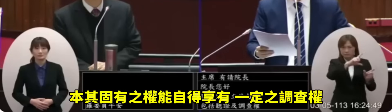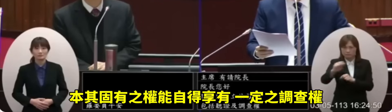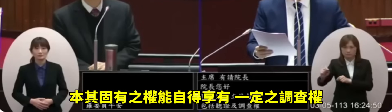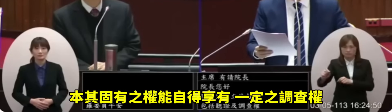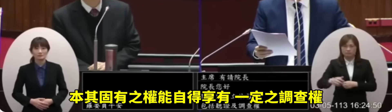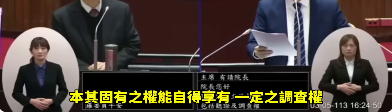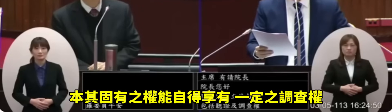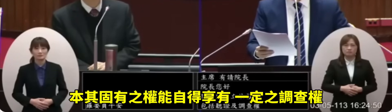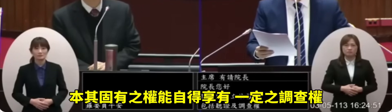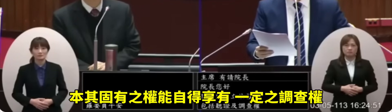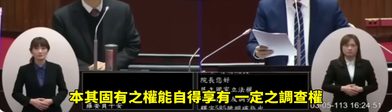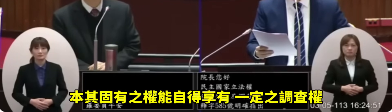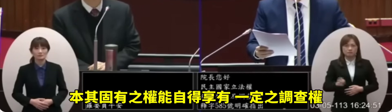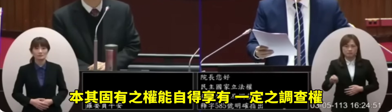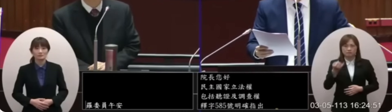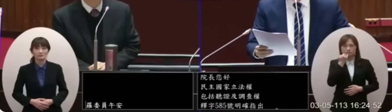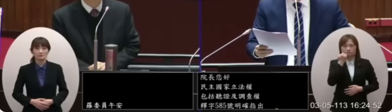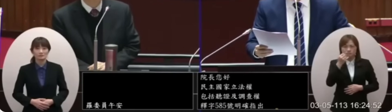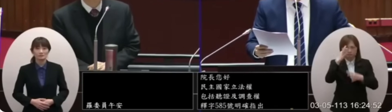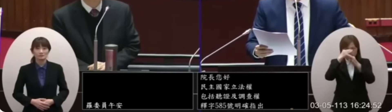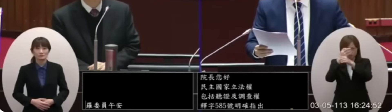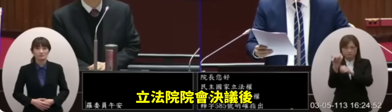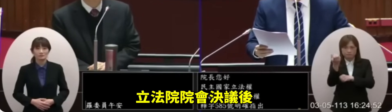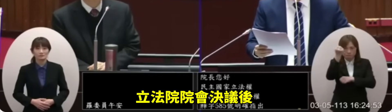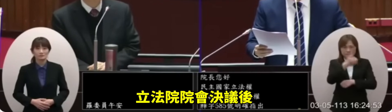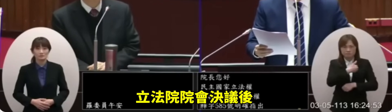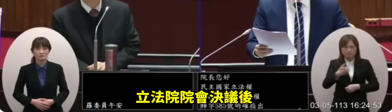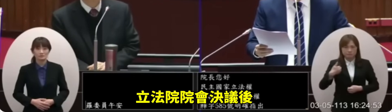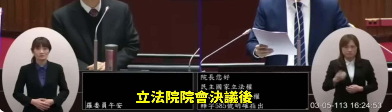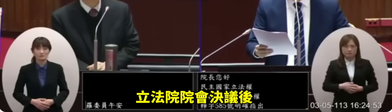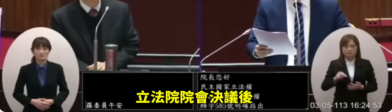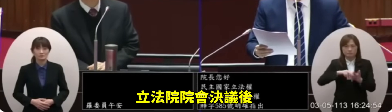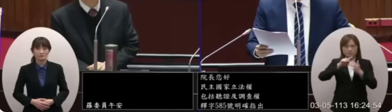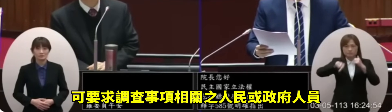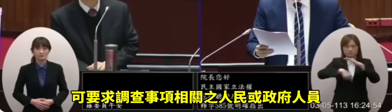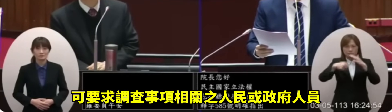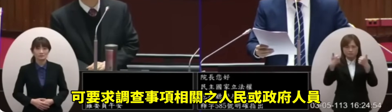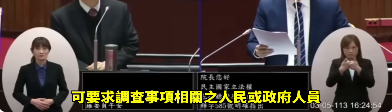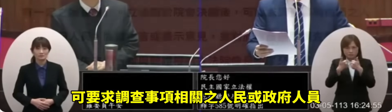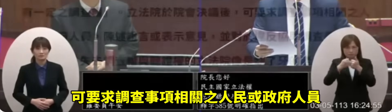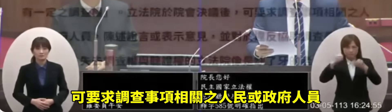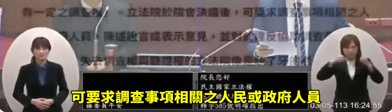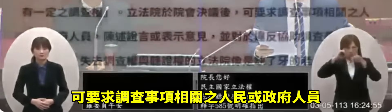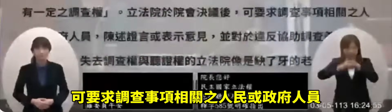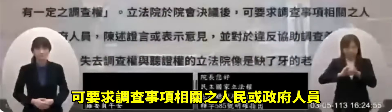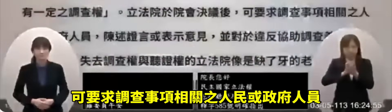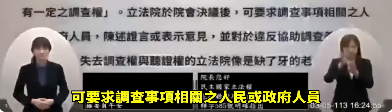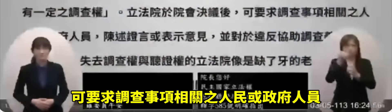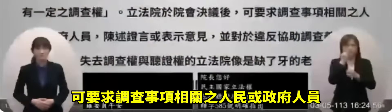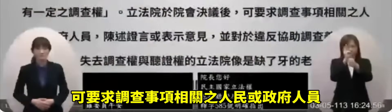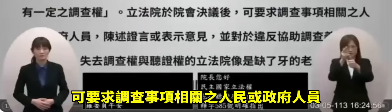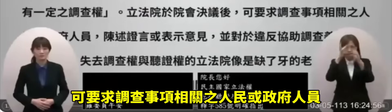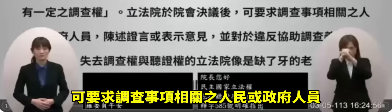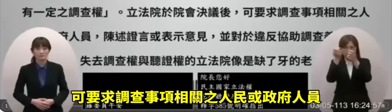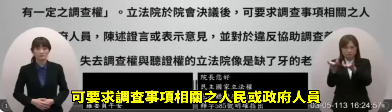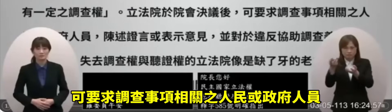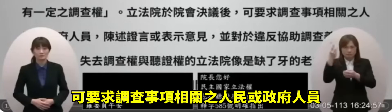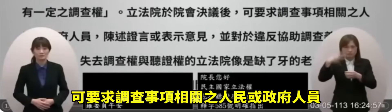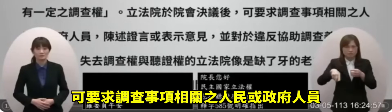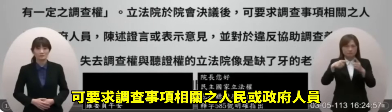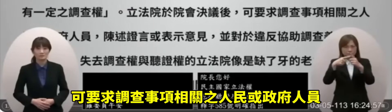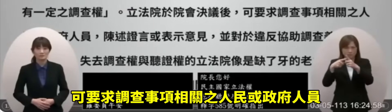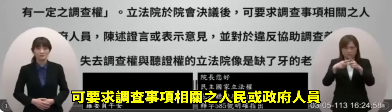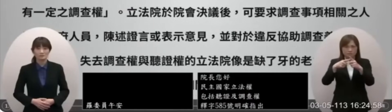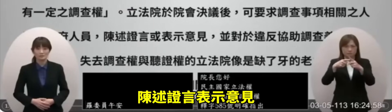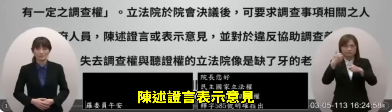自得享有一定之调查权。立法院于院会决议后，可要求调查事项相关之人民或